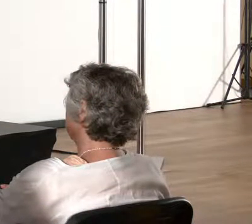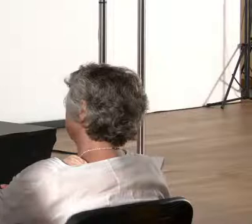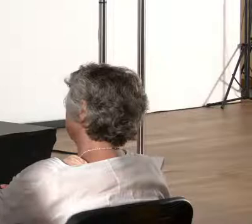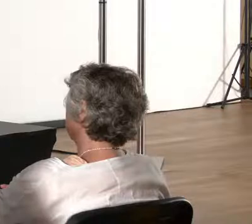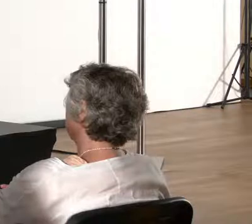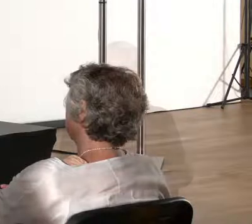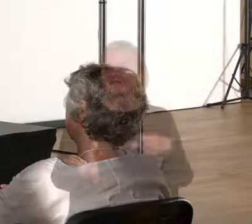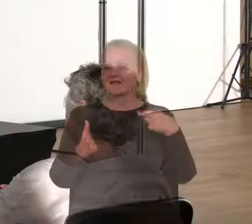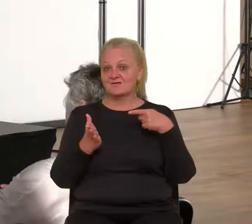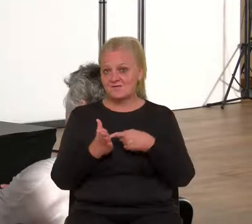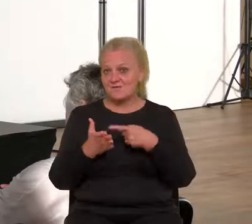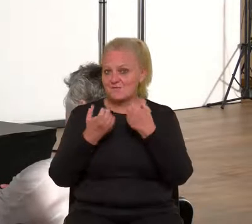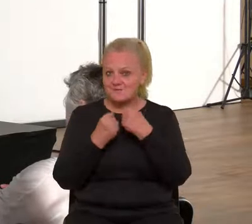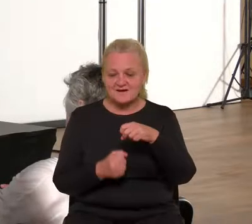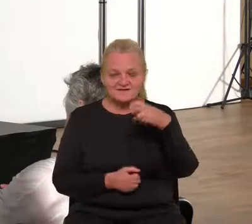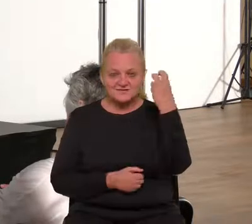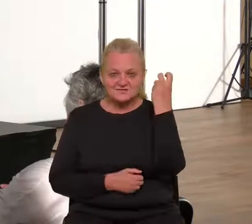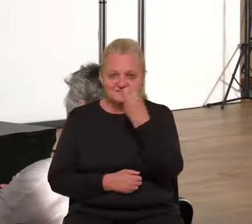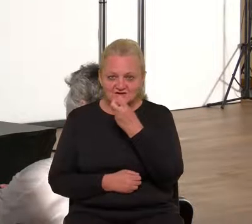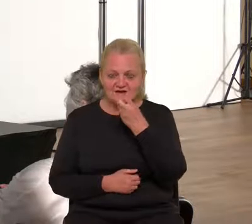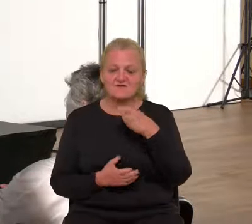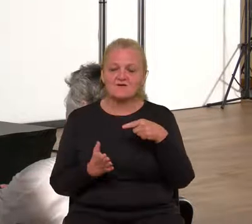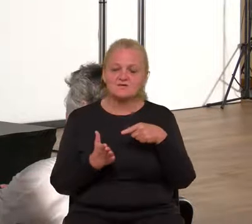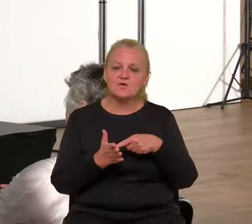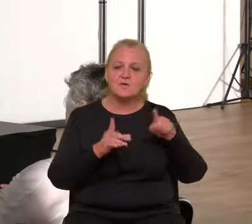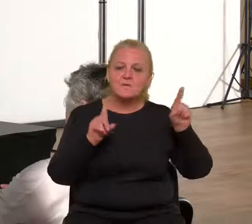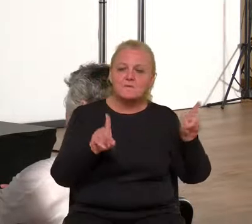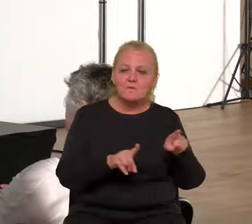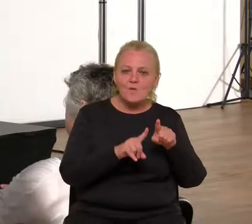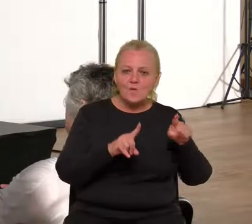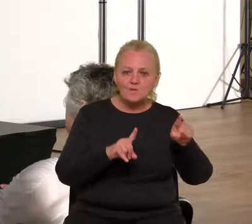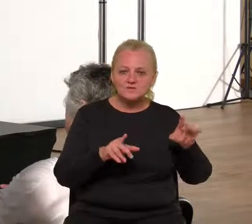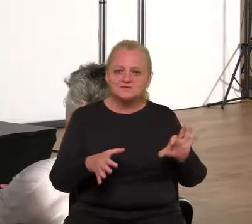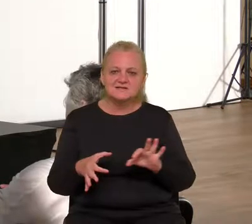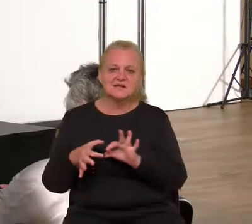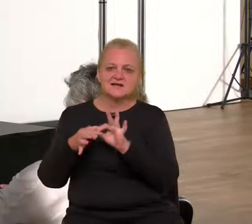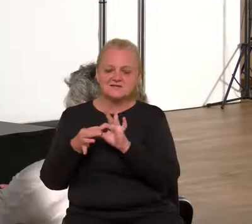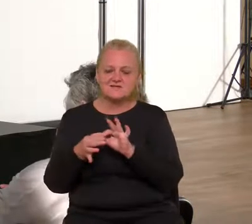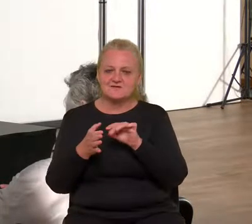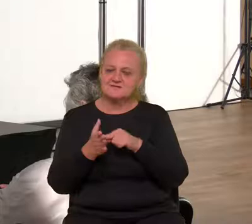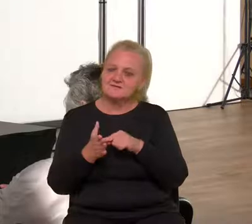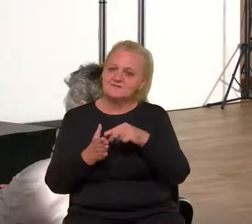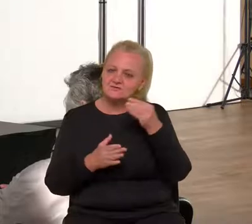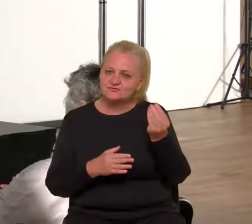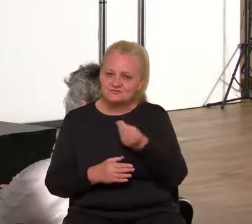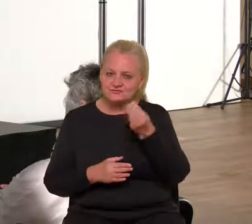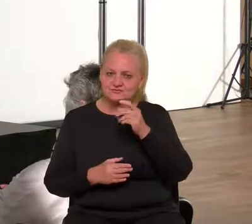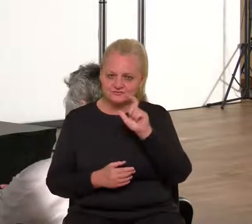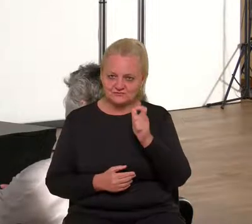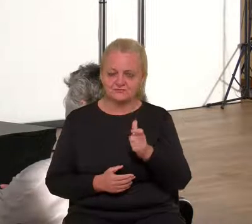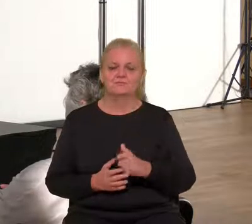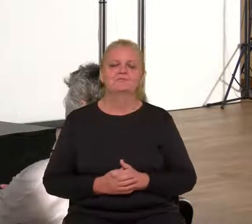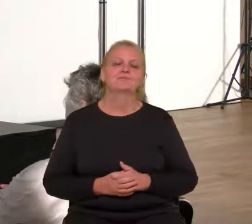się, że z tą melodią związane jest coś niezwykle trudnego, bo